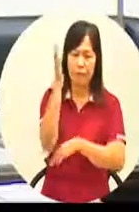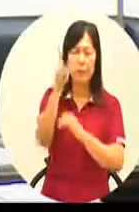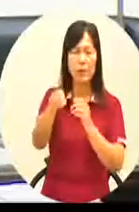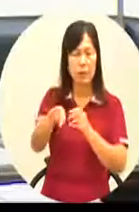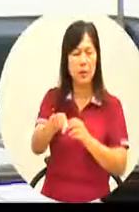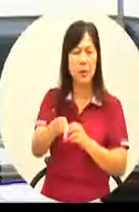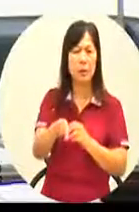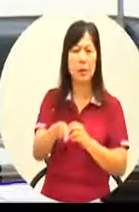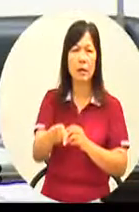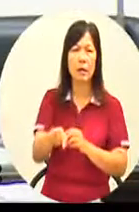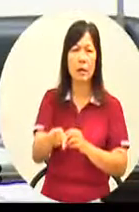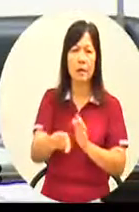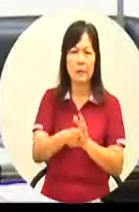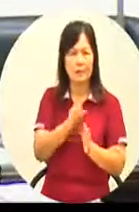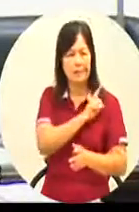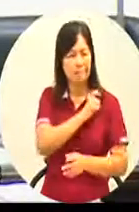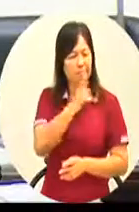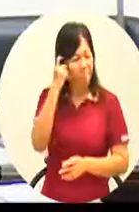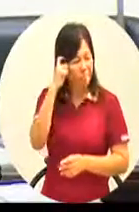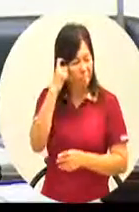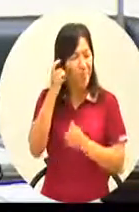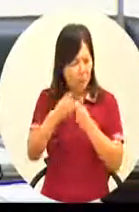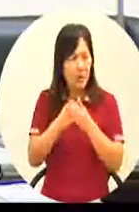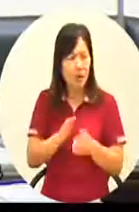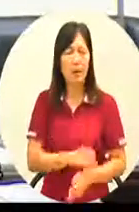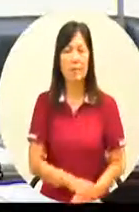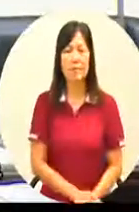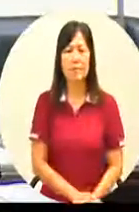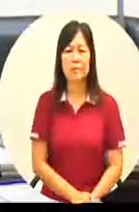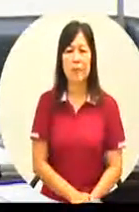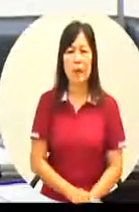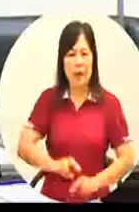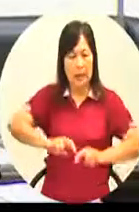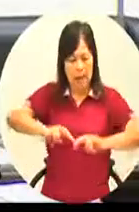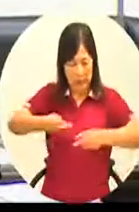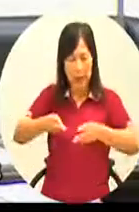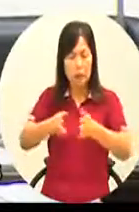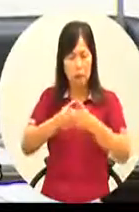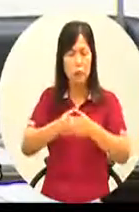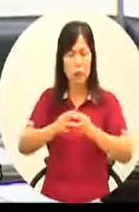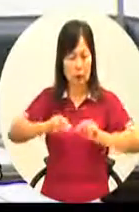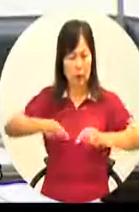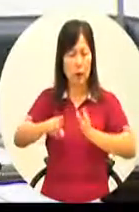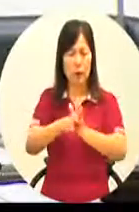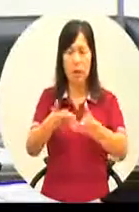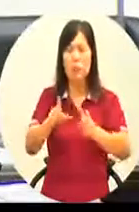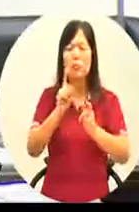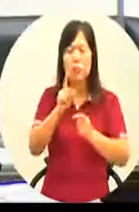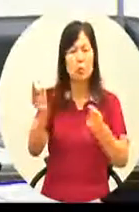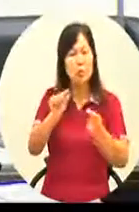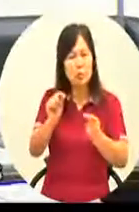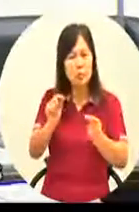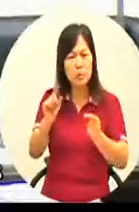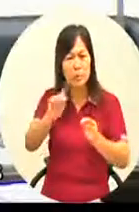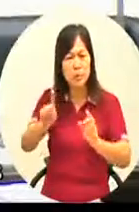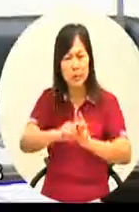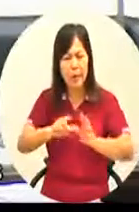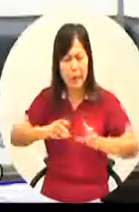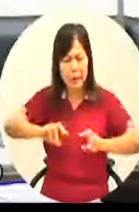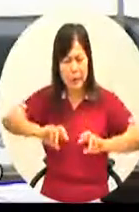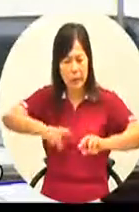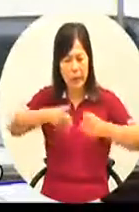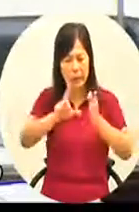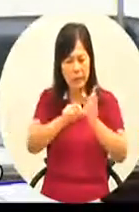的去深思熟虑，该改的就改吧，不然你用那种什么该调整延长时间